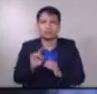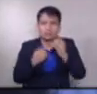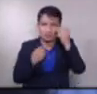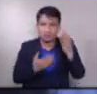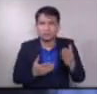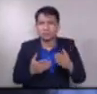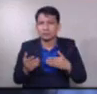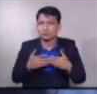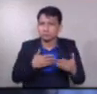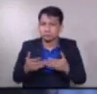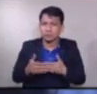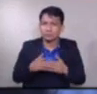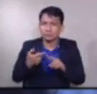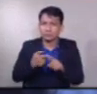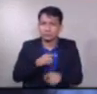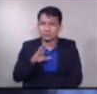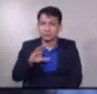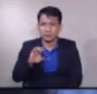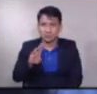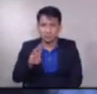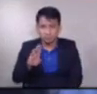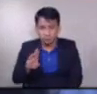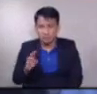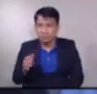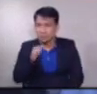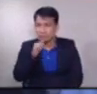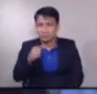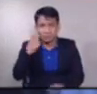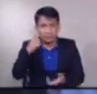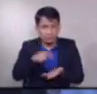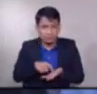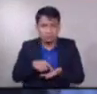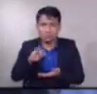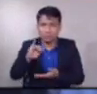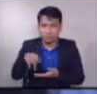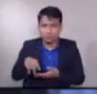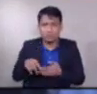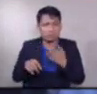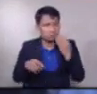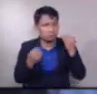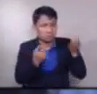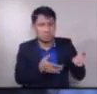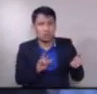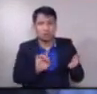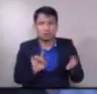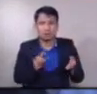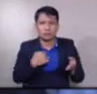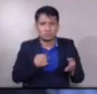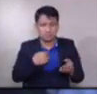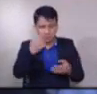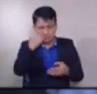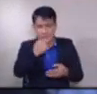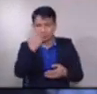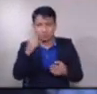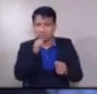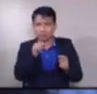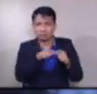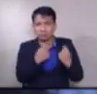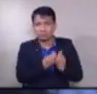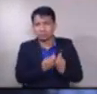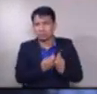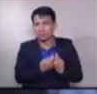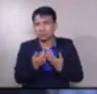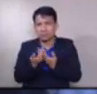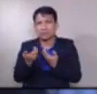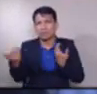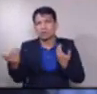Tupa Sumabon of Cebu. As sad to say, hindi nire-recognize ang NCIP. Sabi daw nila, dahil kami ay Katoliko, hindi na kami tribo. And that's against